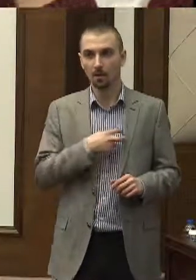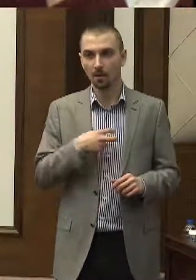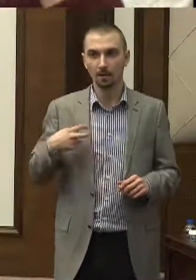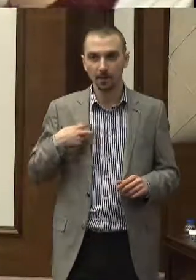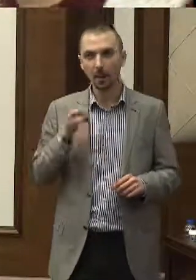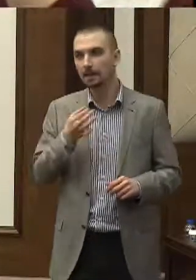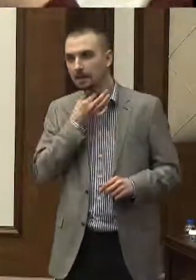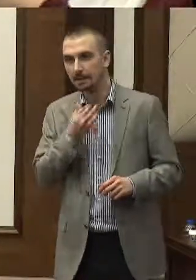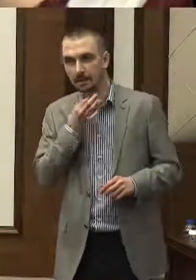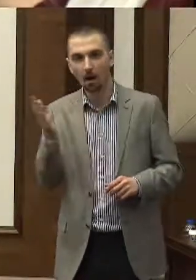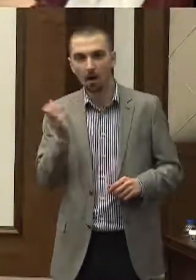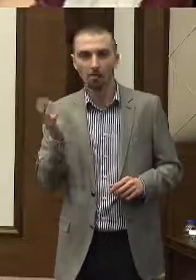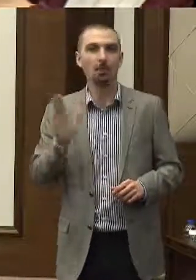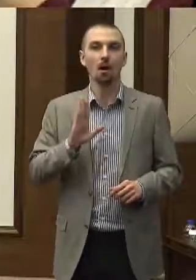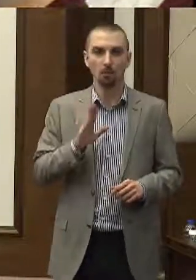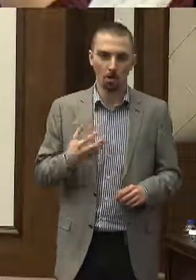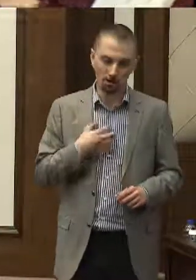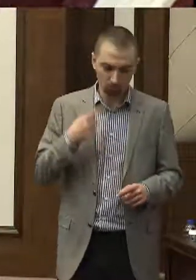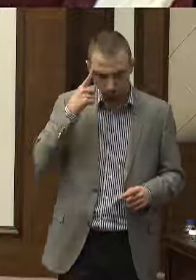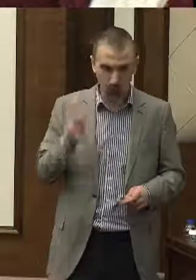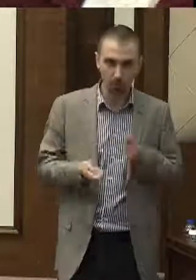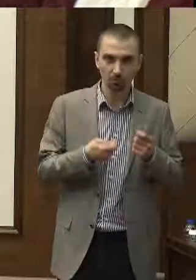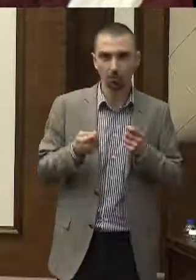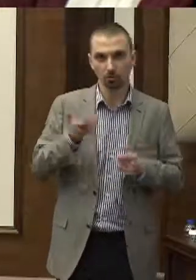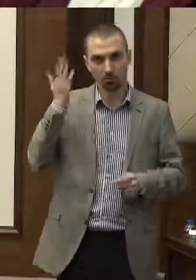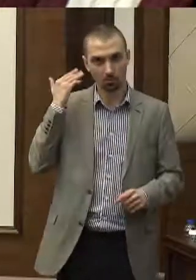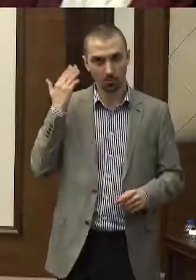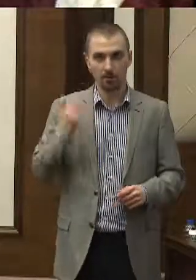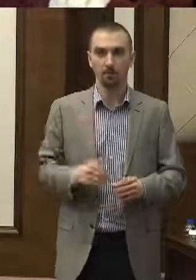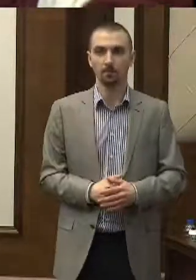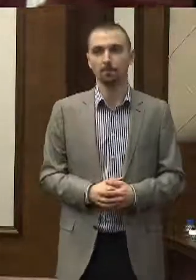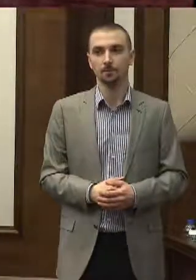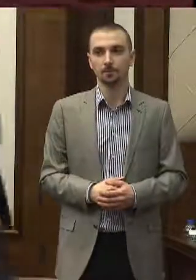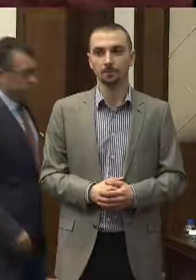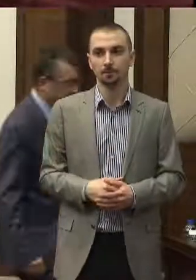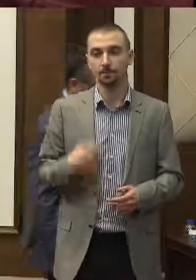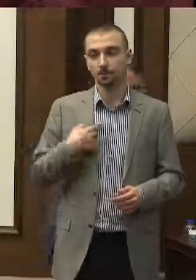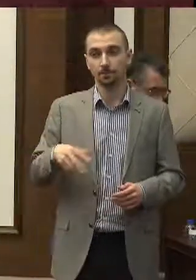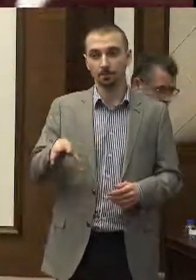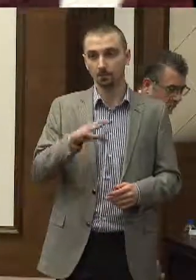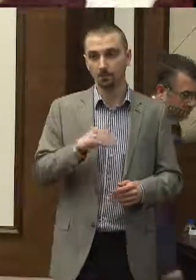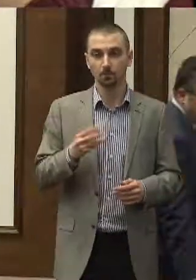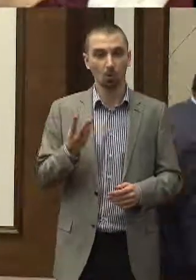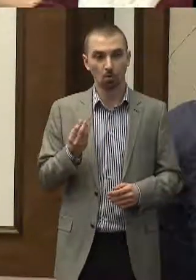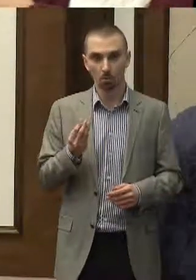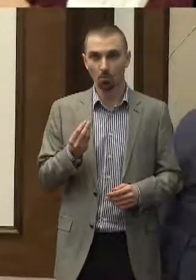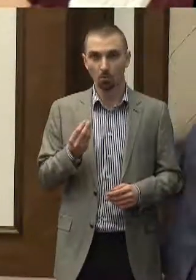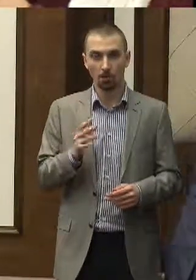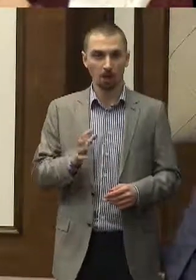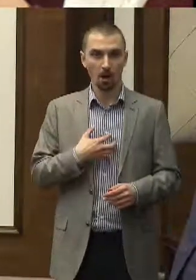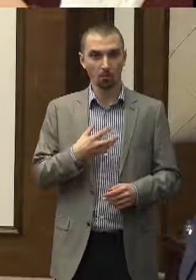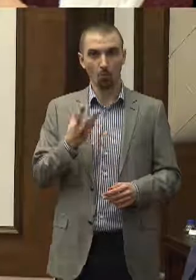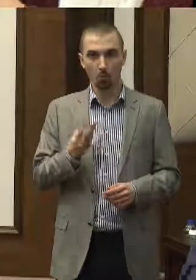almıyor. Kendi mal varlığıyla ilgili kendisi tasarrufta bulunuyor. Dolayısıyla bu bizim herkesten çok sahip